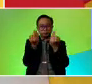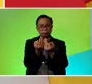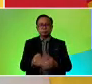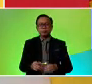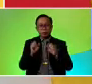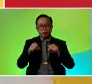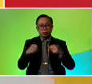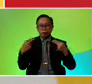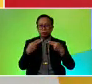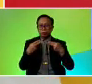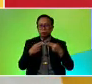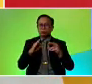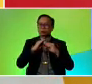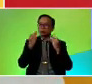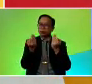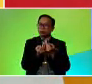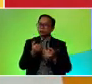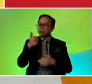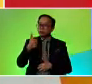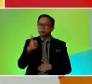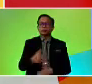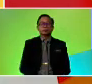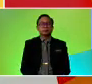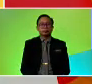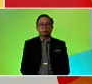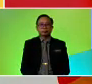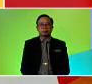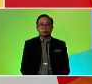kita menjalani keluarga yang sehat oke